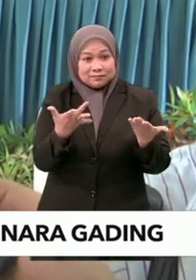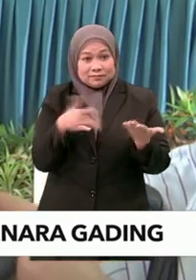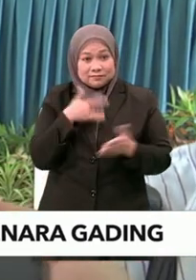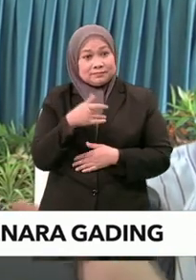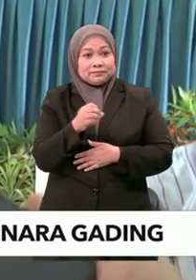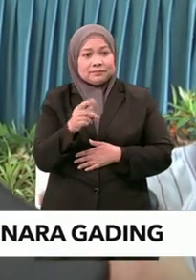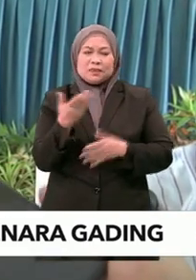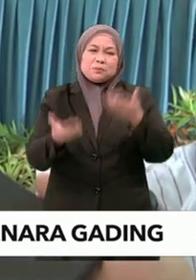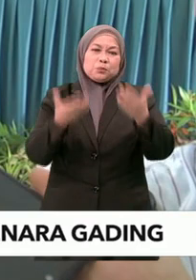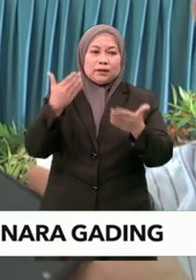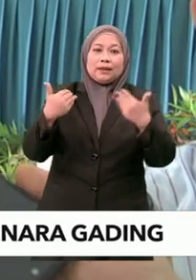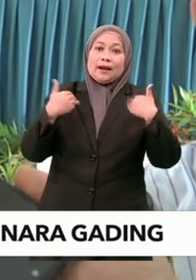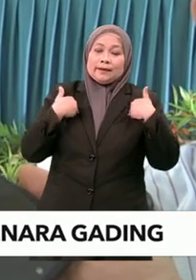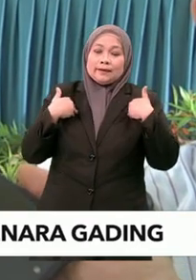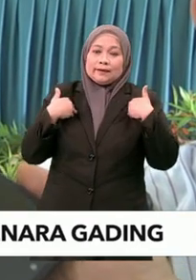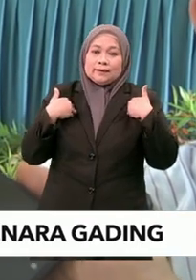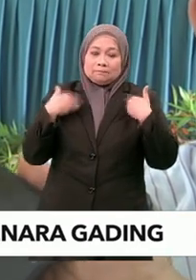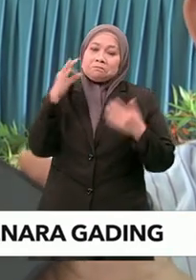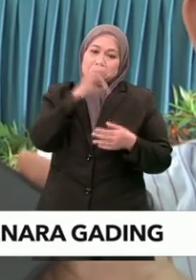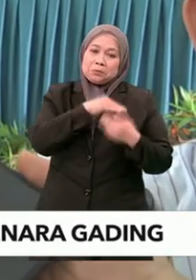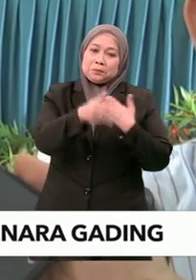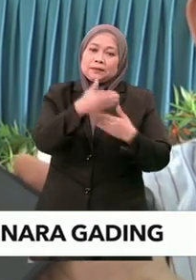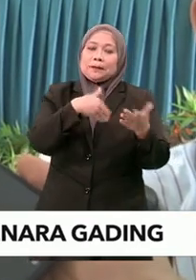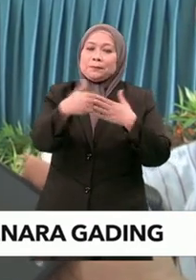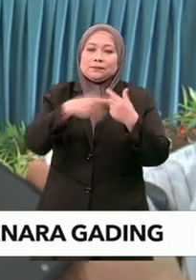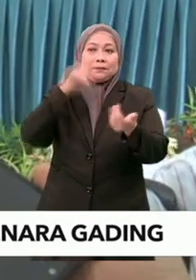mungkin ada hikmah deh